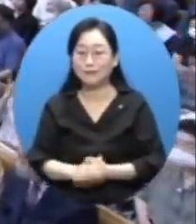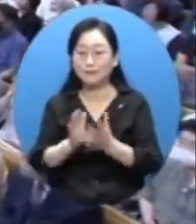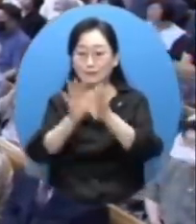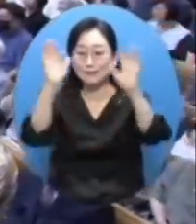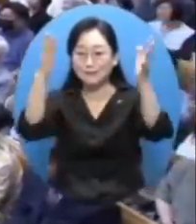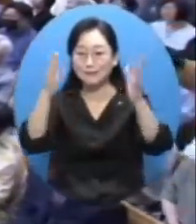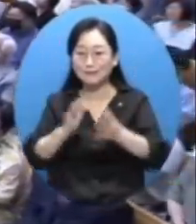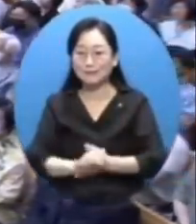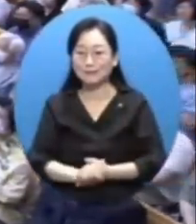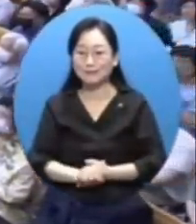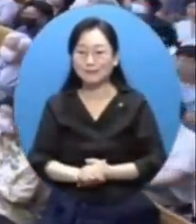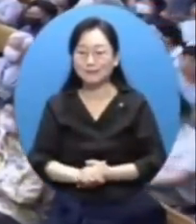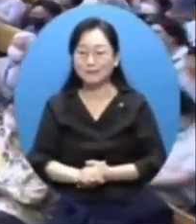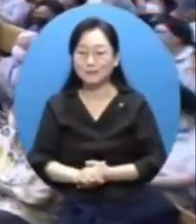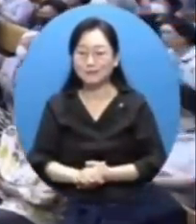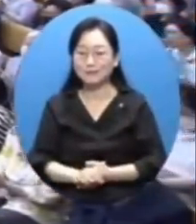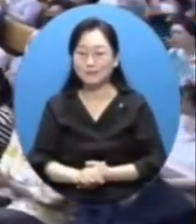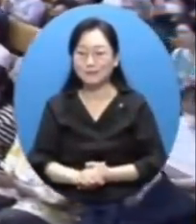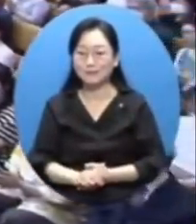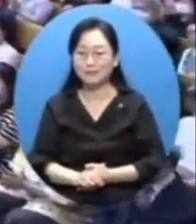할렐루야.